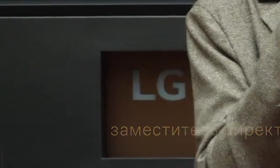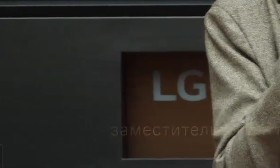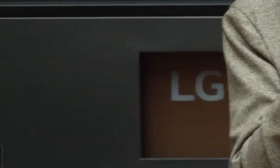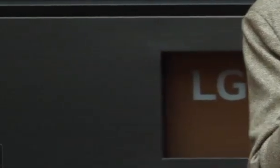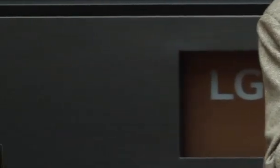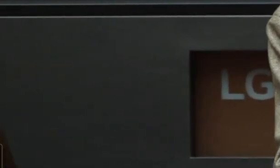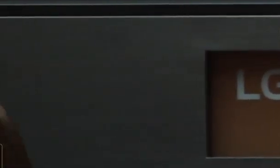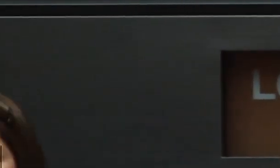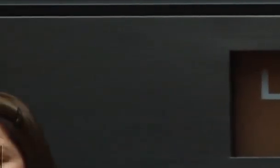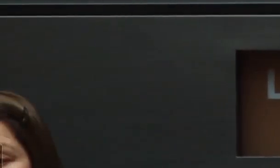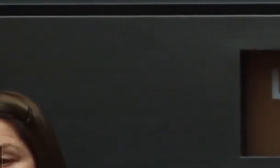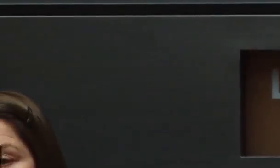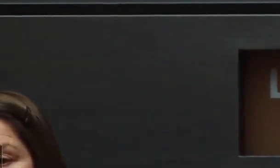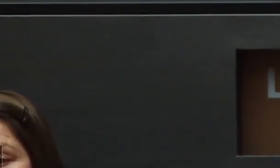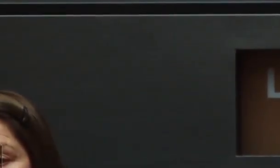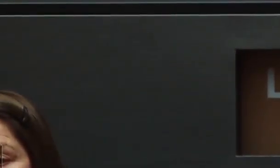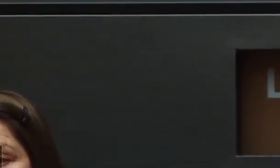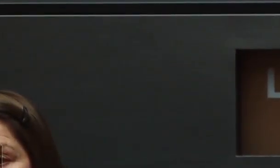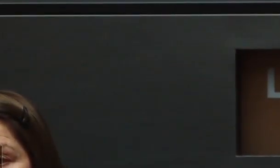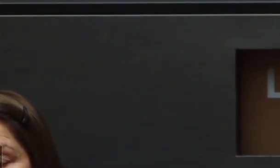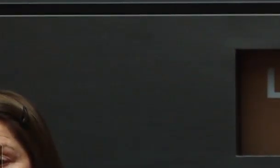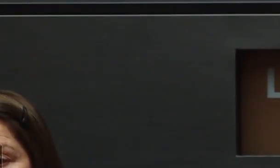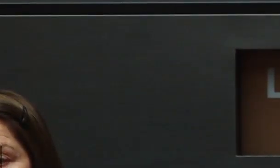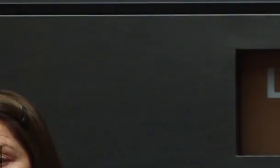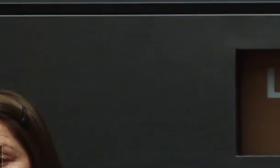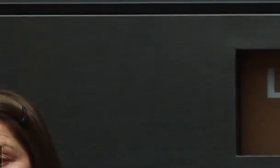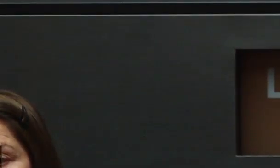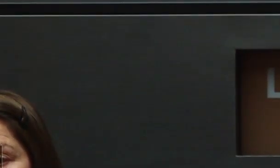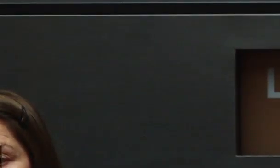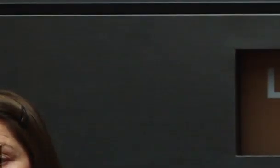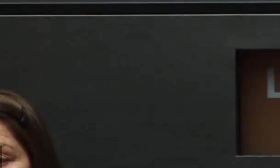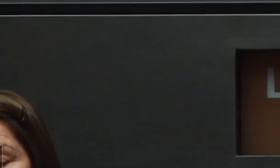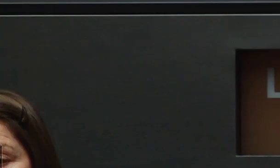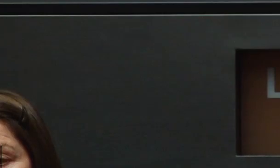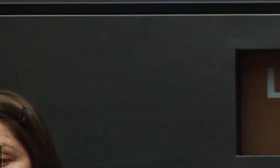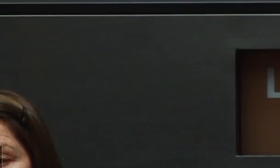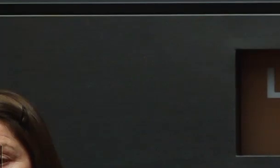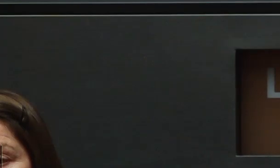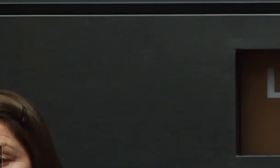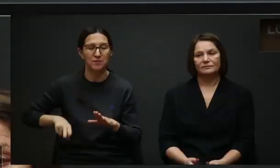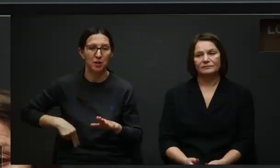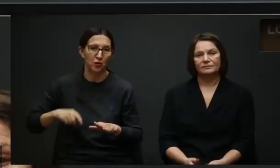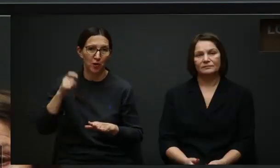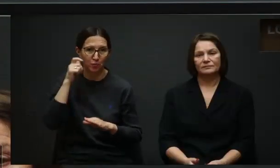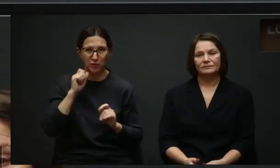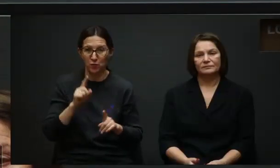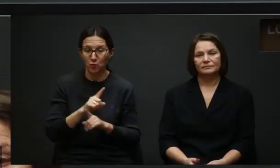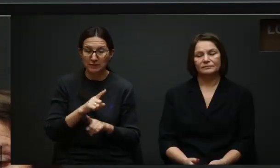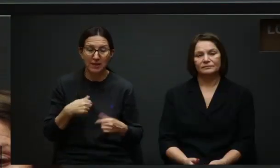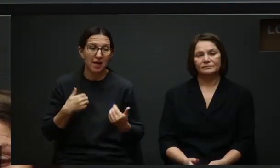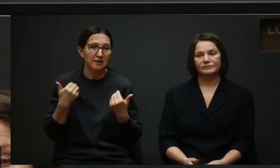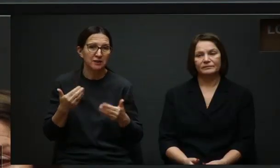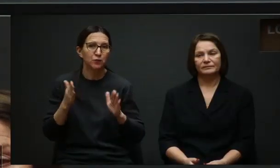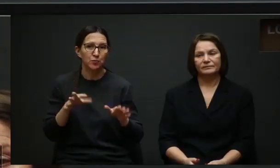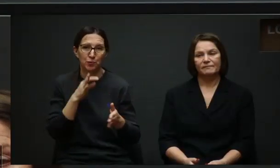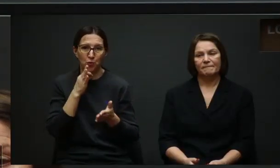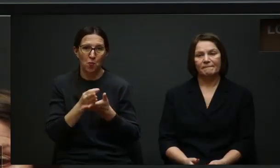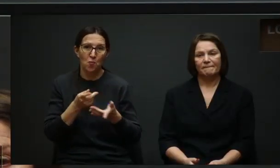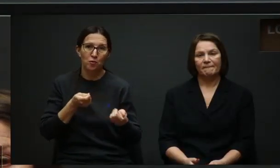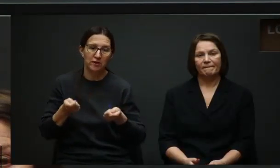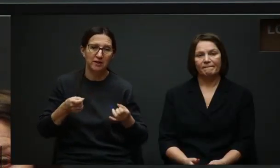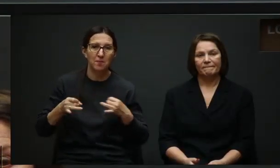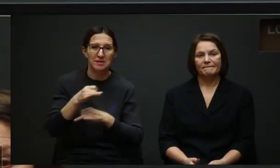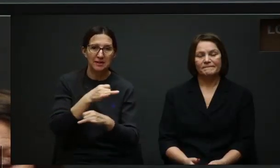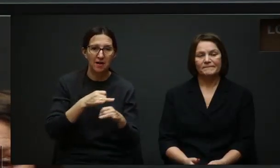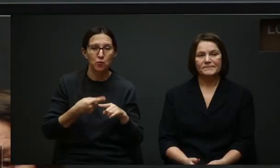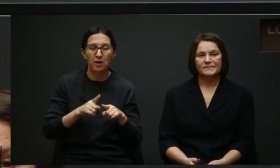компании LG Signature. Меня зовут Екатерина Кочеткова, я заместитель директора Пушкинского музея, и сегодня я буду модератором разговора